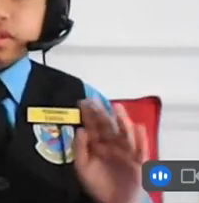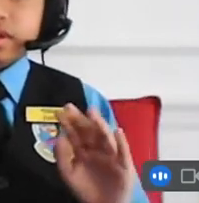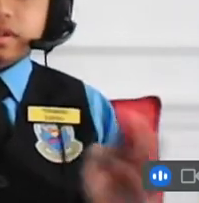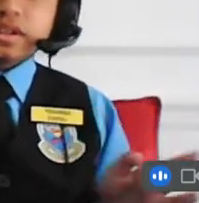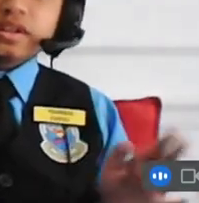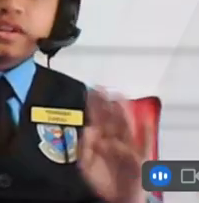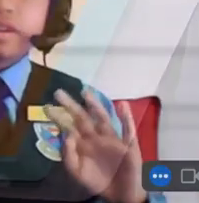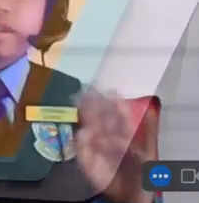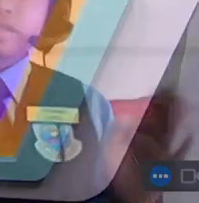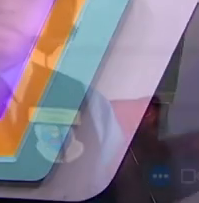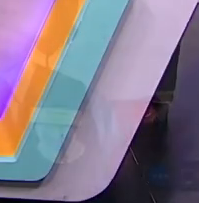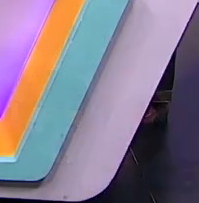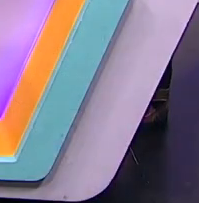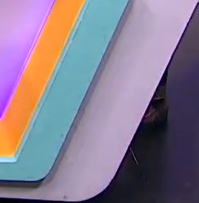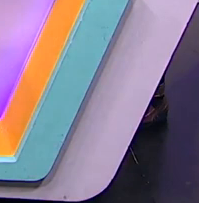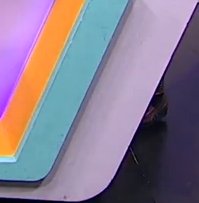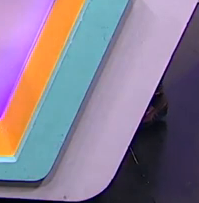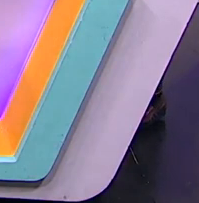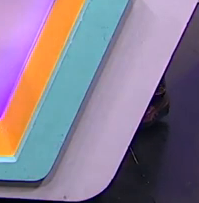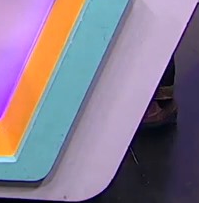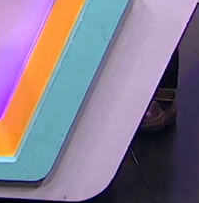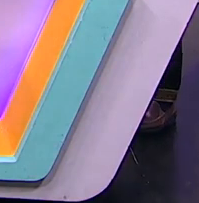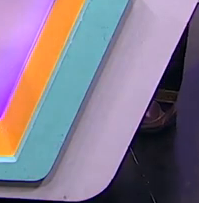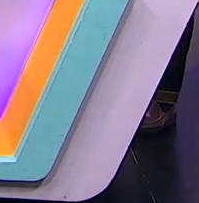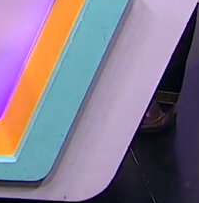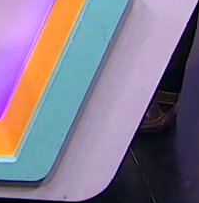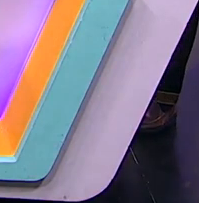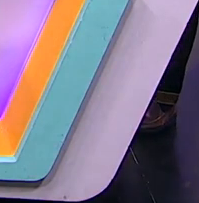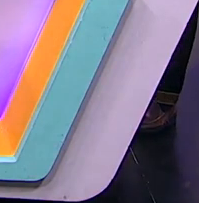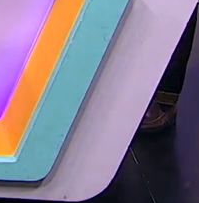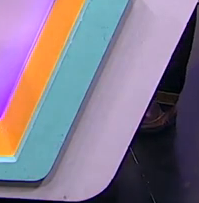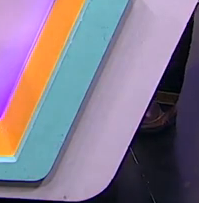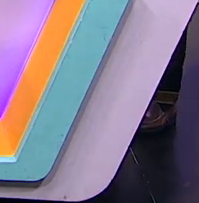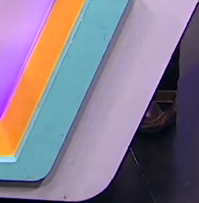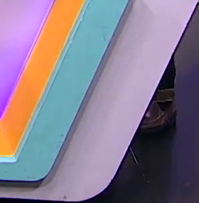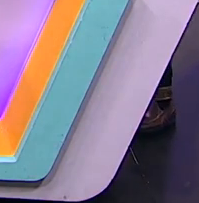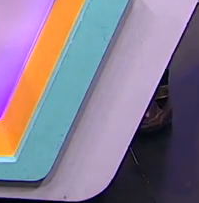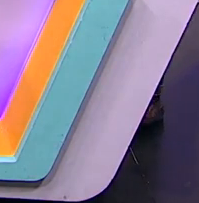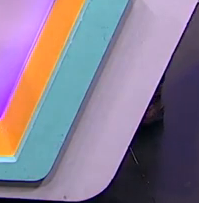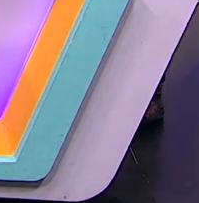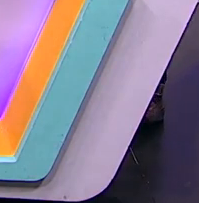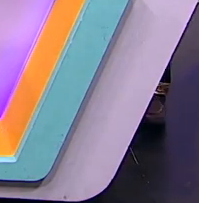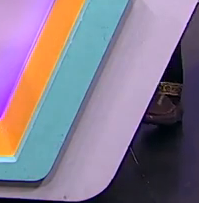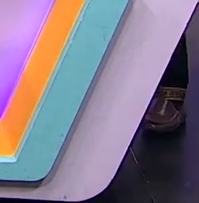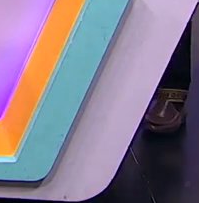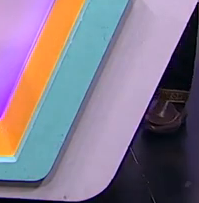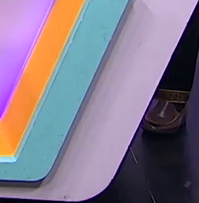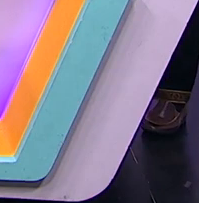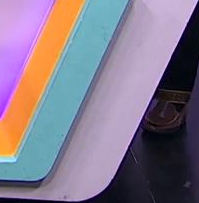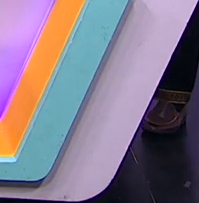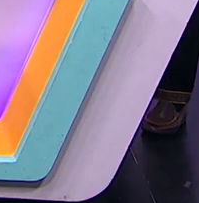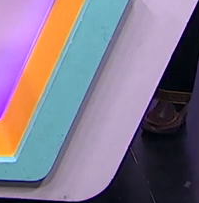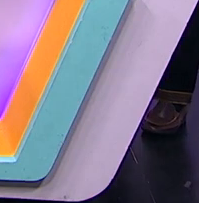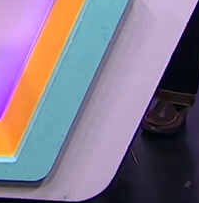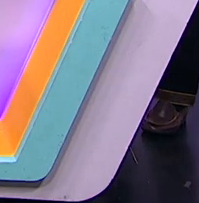Malaysia jalur Gemilang megang kami terasa jalur Gemilang